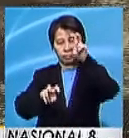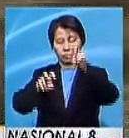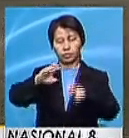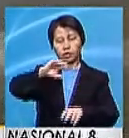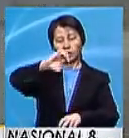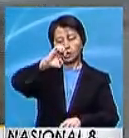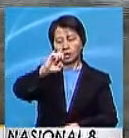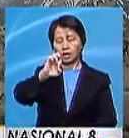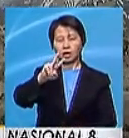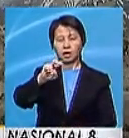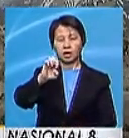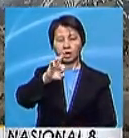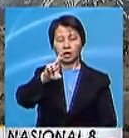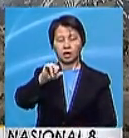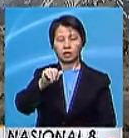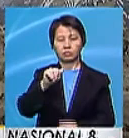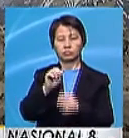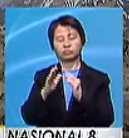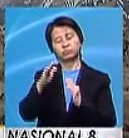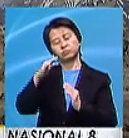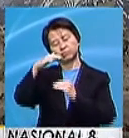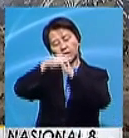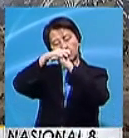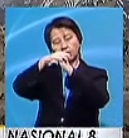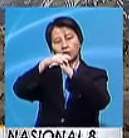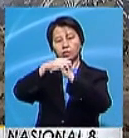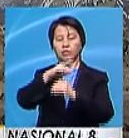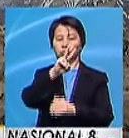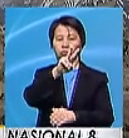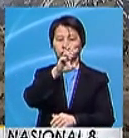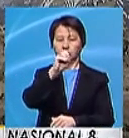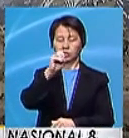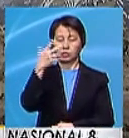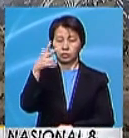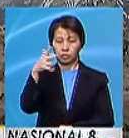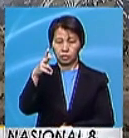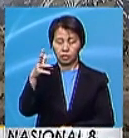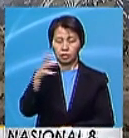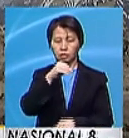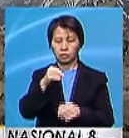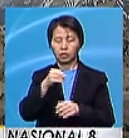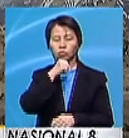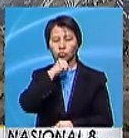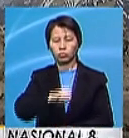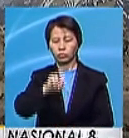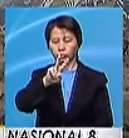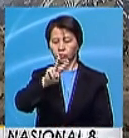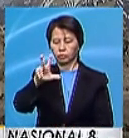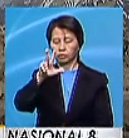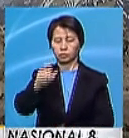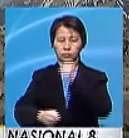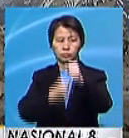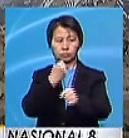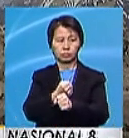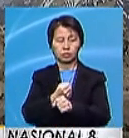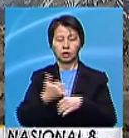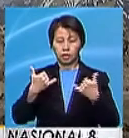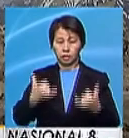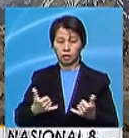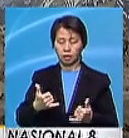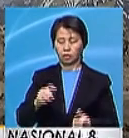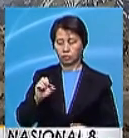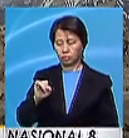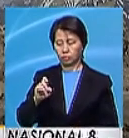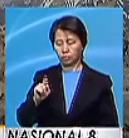Malaysia termuda menawan puncak tertinggi di dunia itu pada 2013 dalam usia 23 tahun. Kini beliau dalam